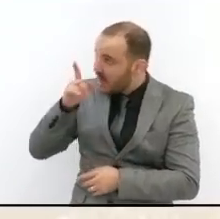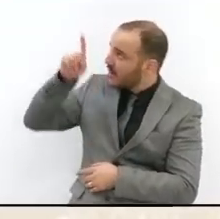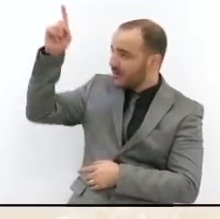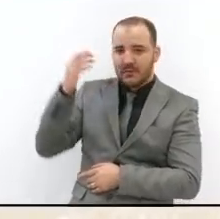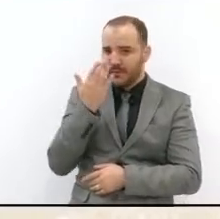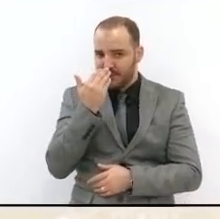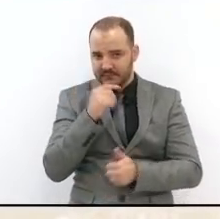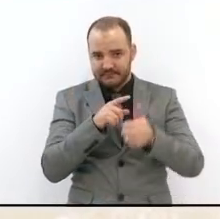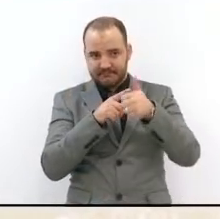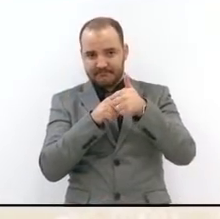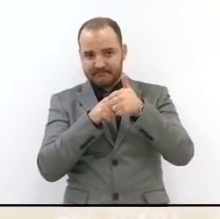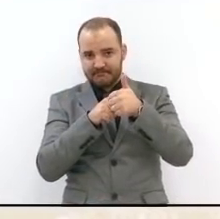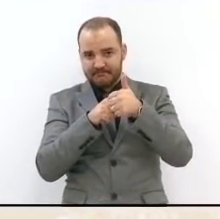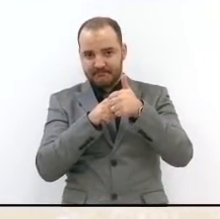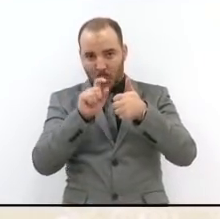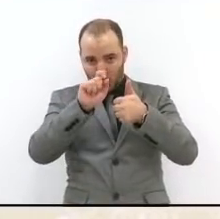فكروا.